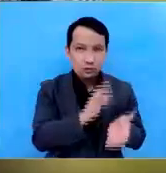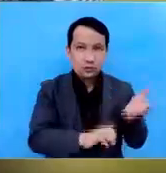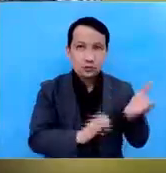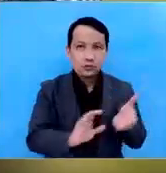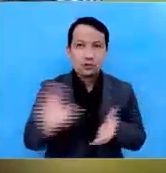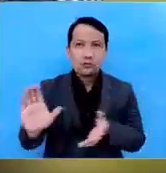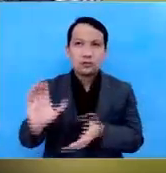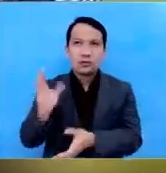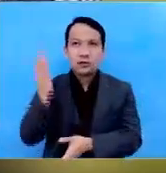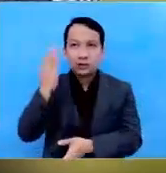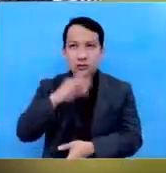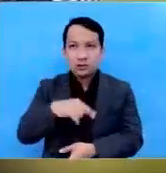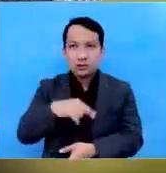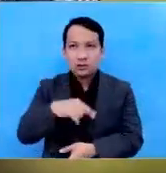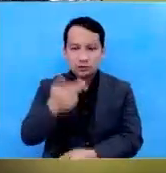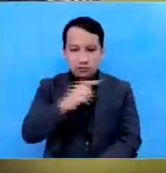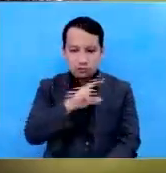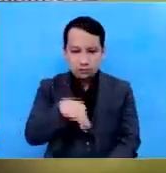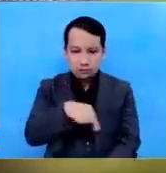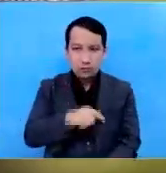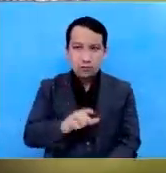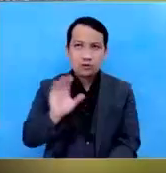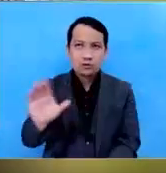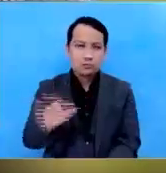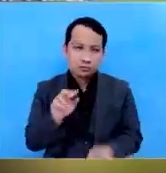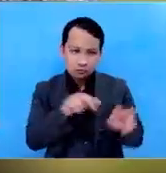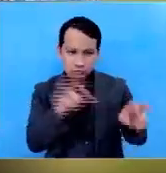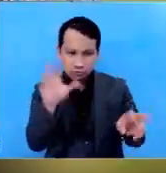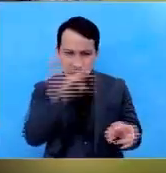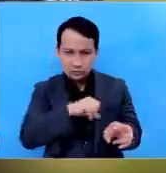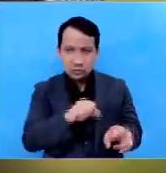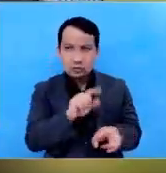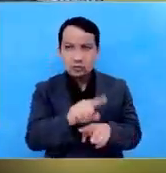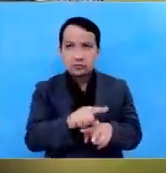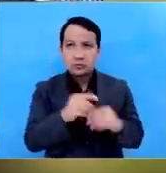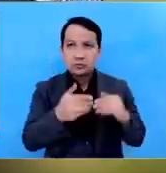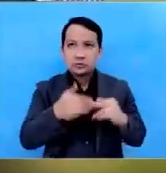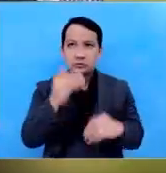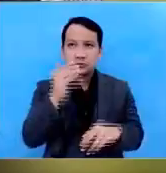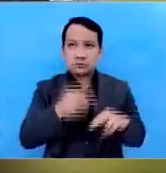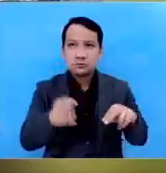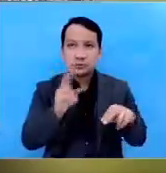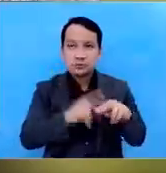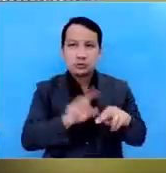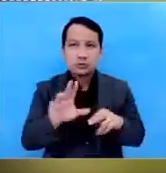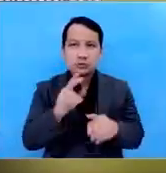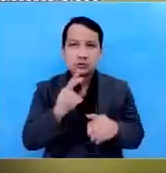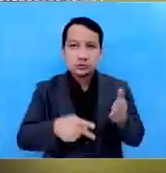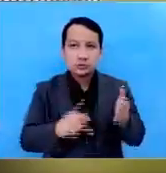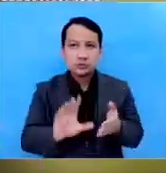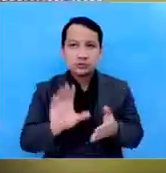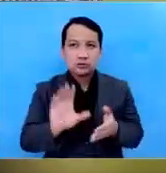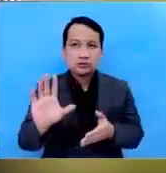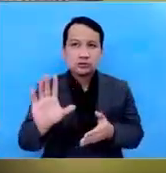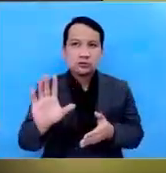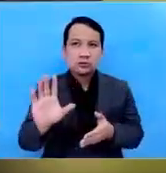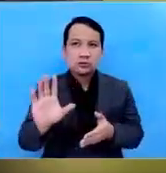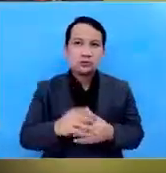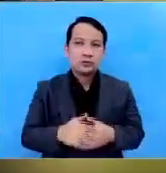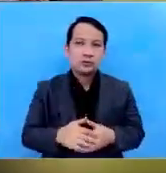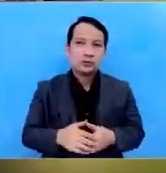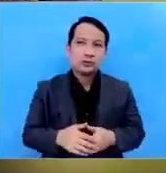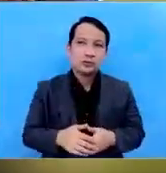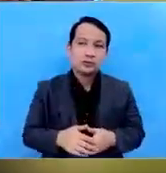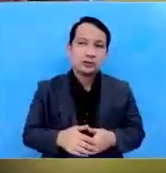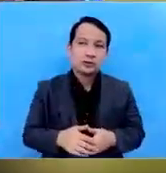dekalidad. Sa iyong estimate ang itinaas na presyo, yung porsyento ng presyo ng